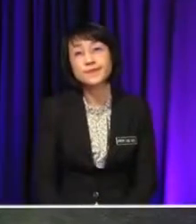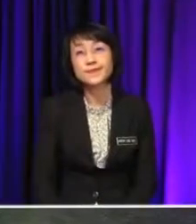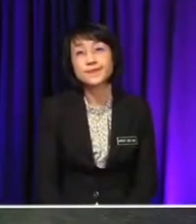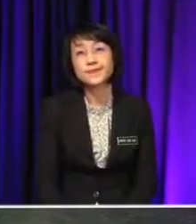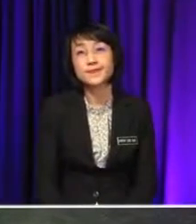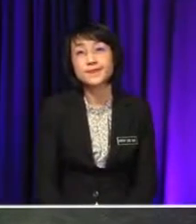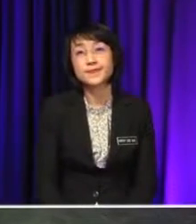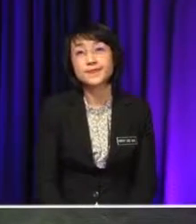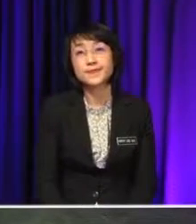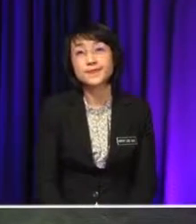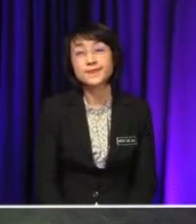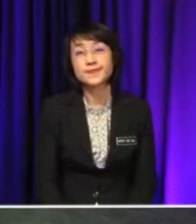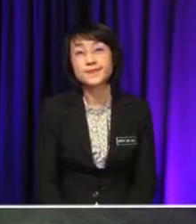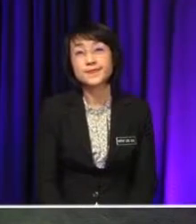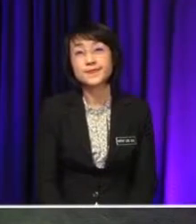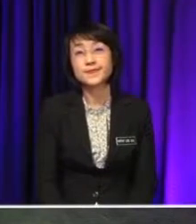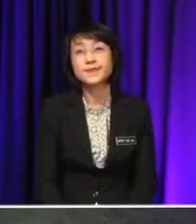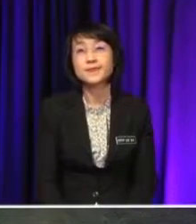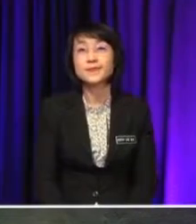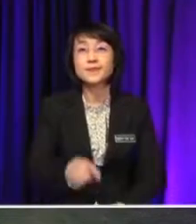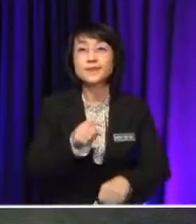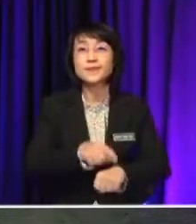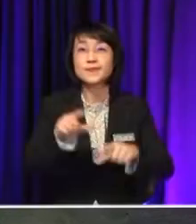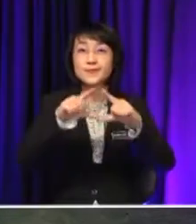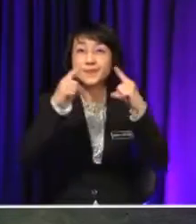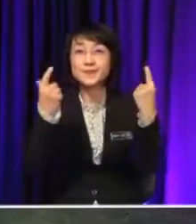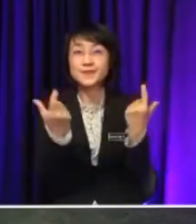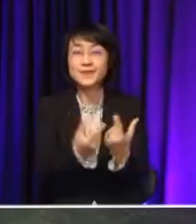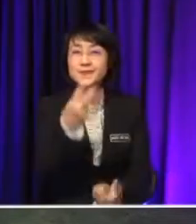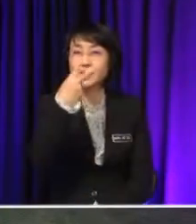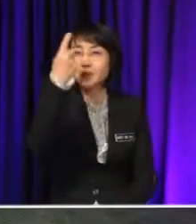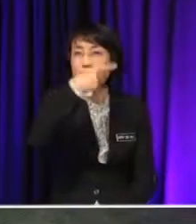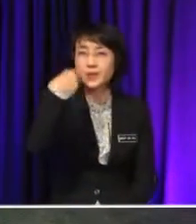video di kelas kita akan nampak Muka macam